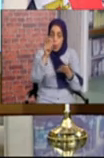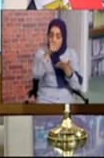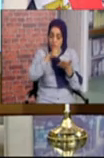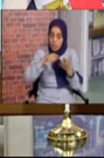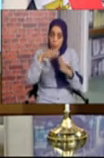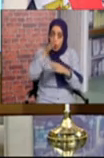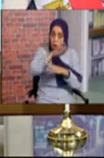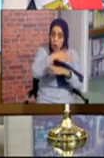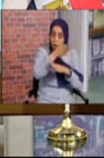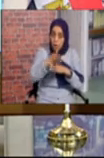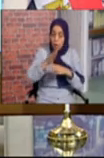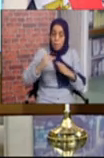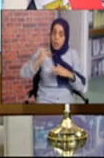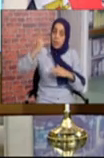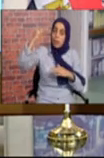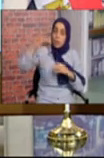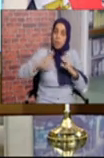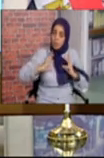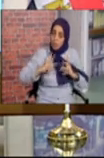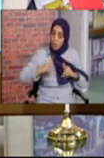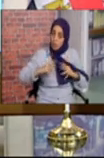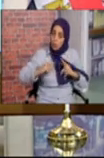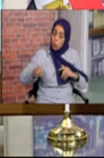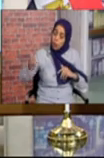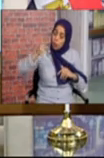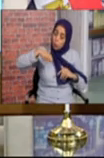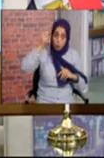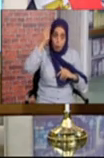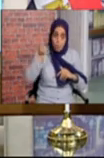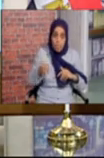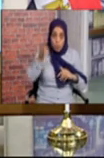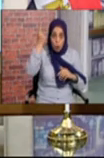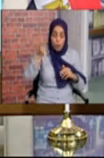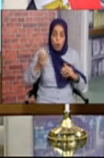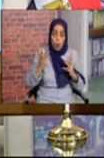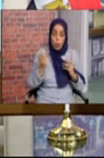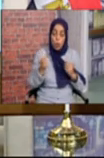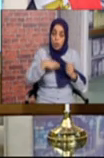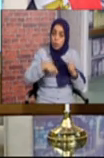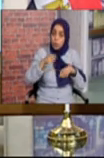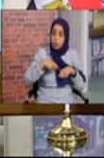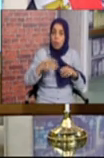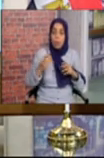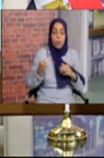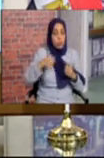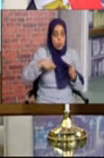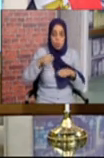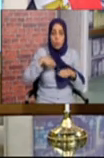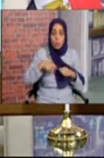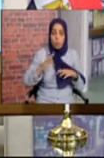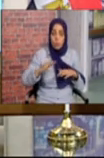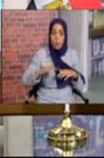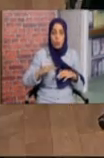خريطة عشان من أجل بناء تنمية والنهوض بالثقافة والاقتصاد، لأن هناك برضو الاقتصاد عندهم